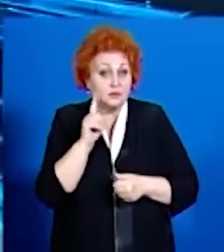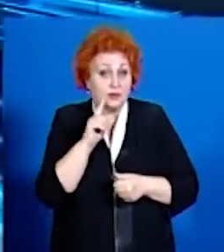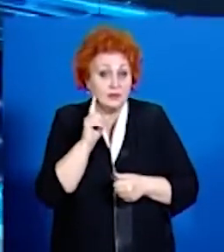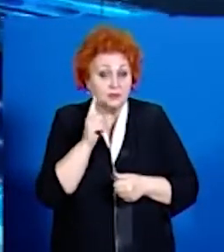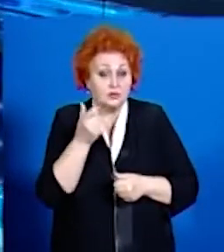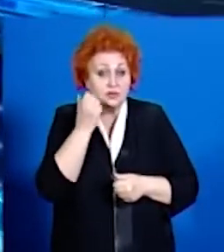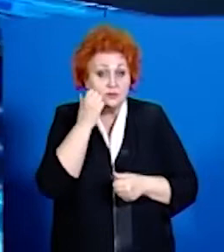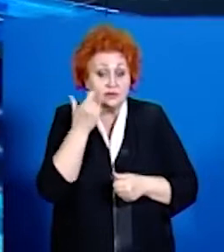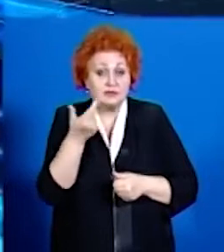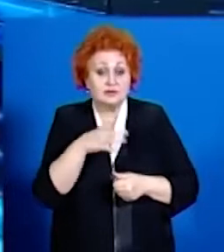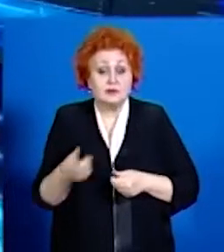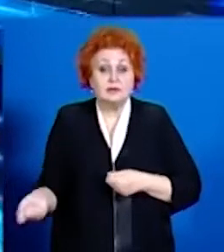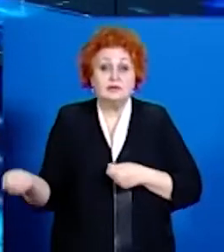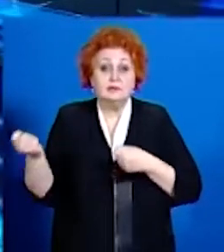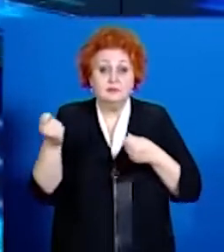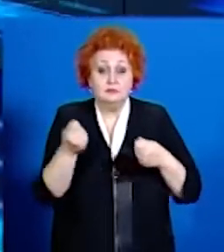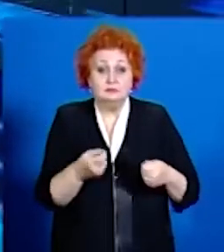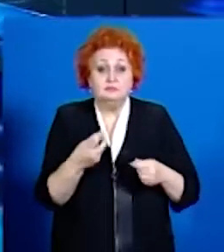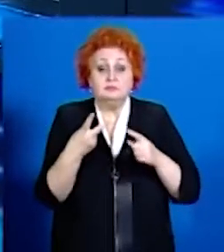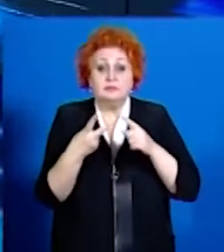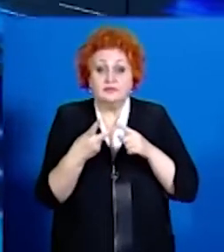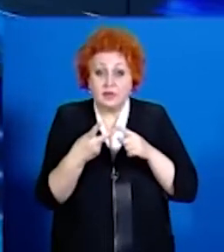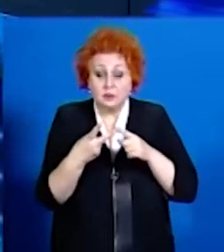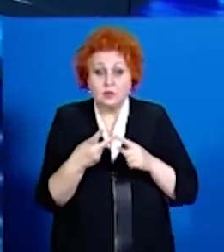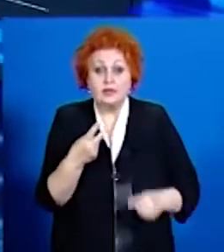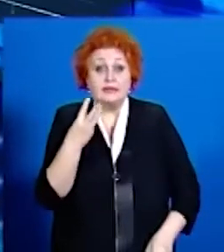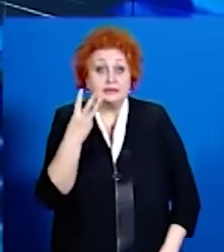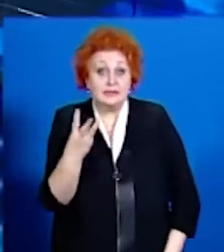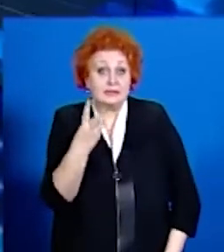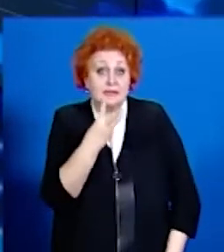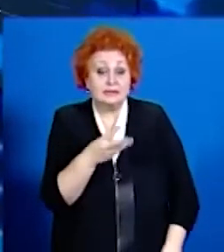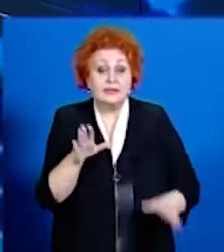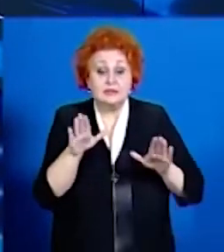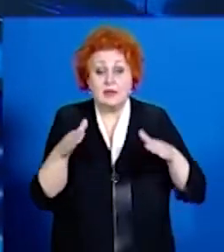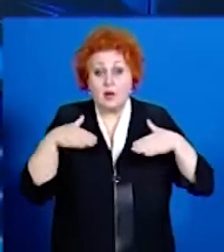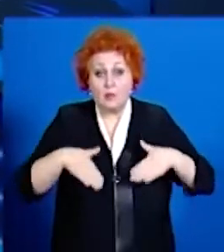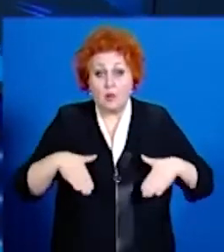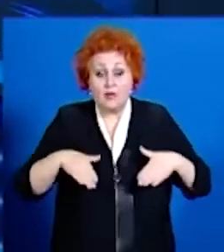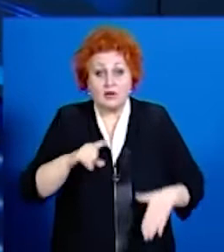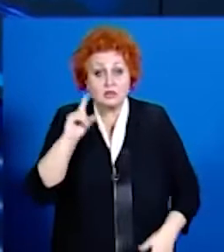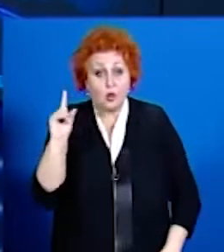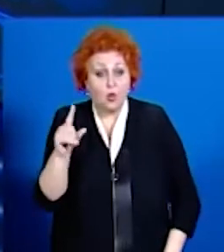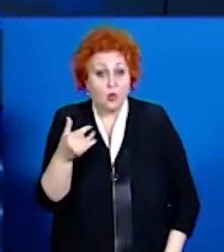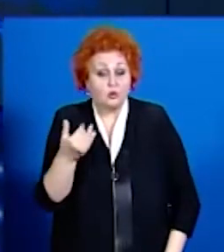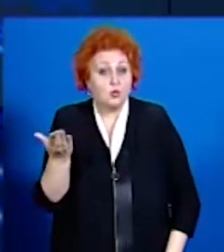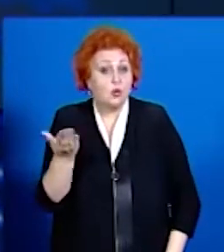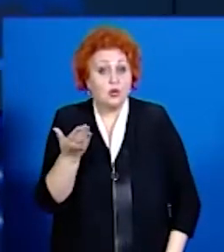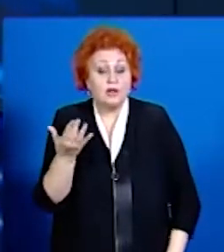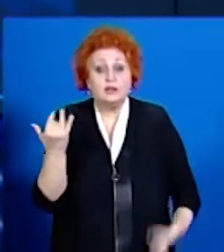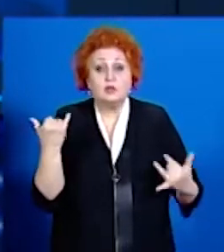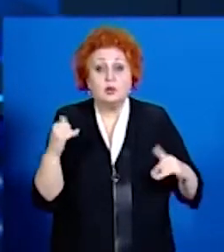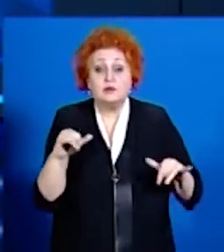и проходил финал, привезли второе и два третьих места по Северо-Кавказскому федеральному округу. Какие